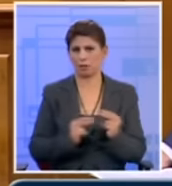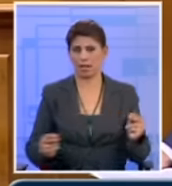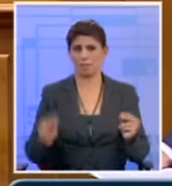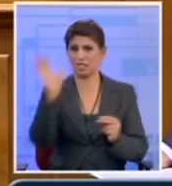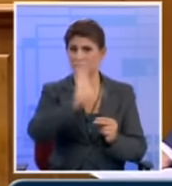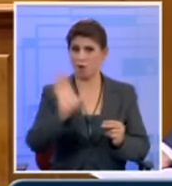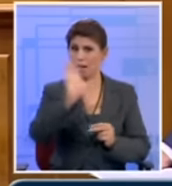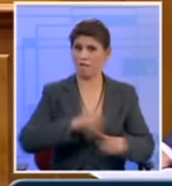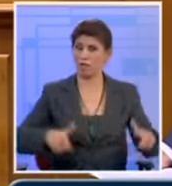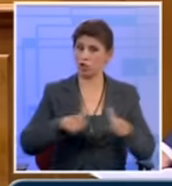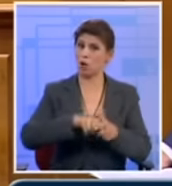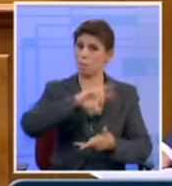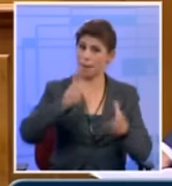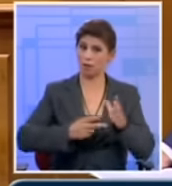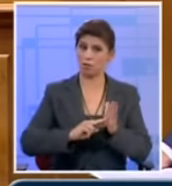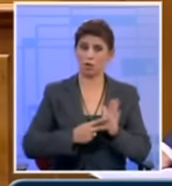στην παγκόσμια οικονομία.